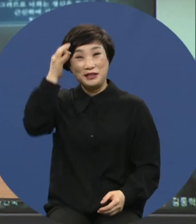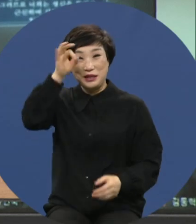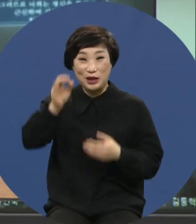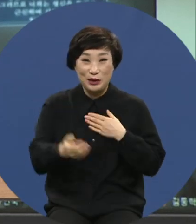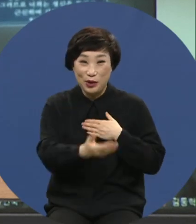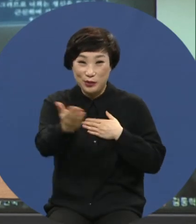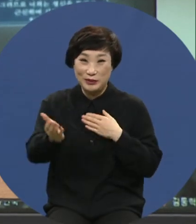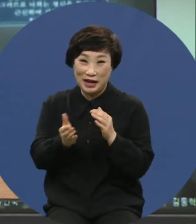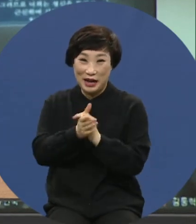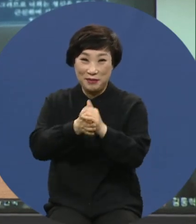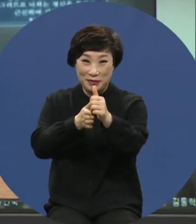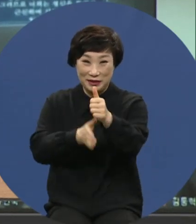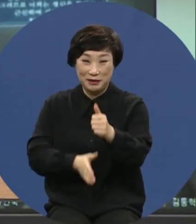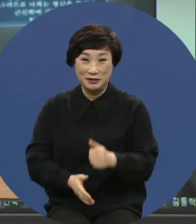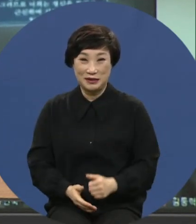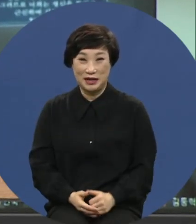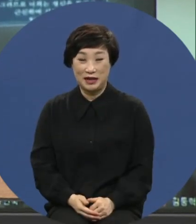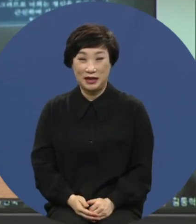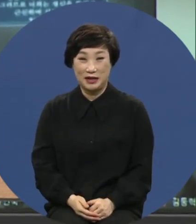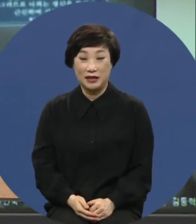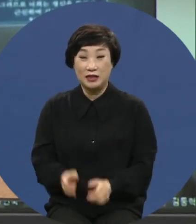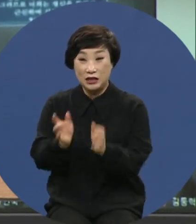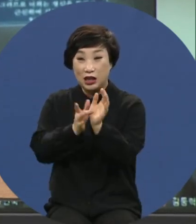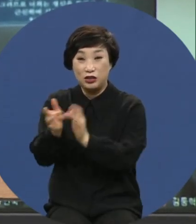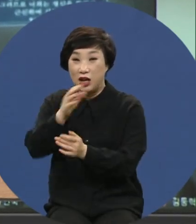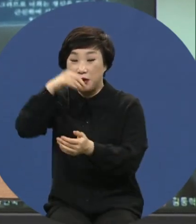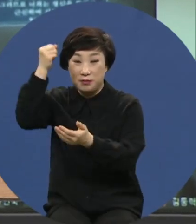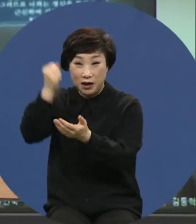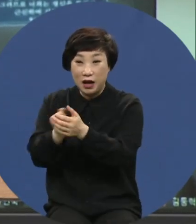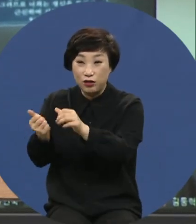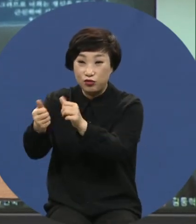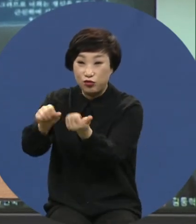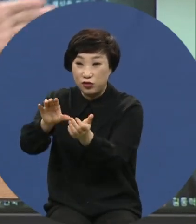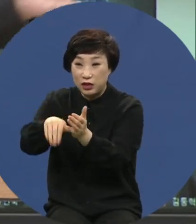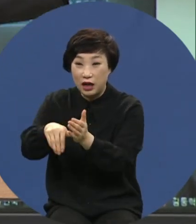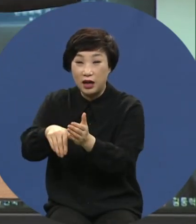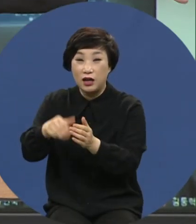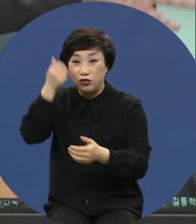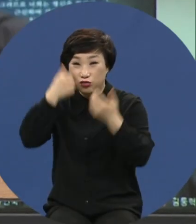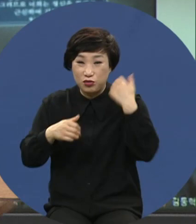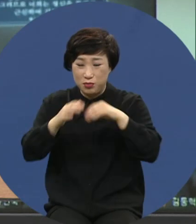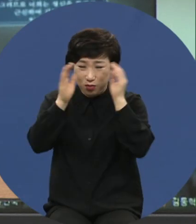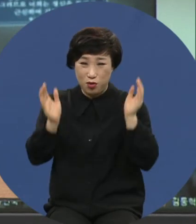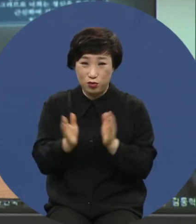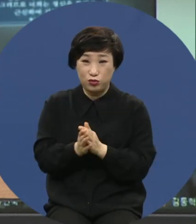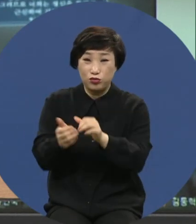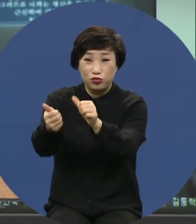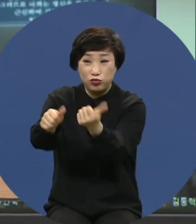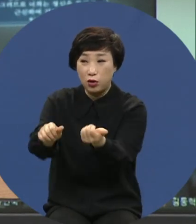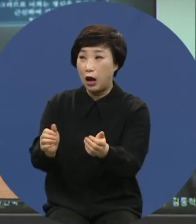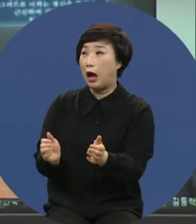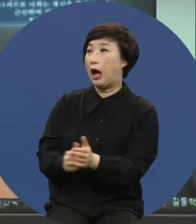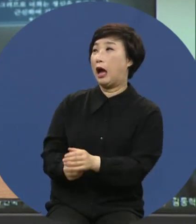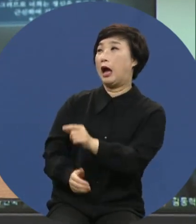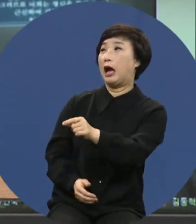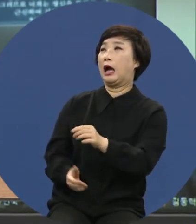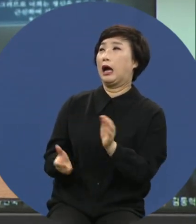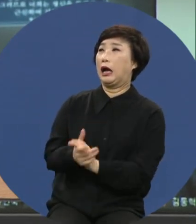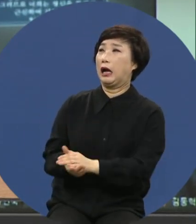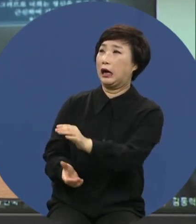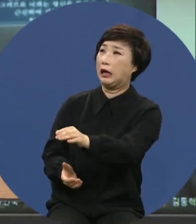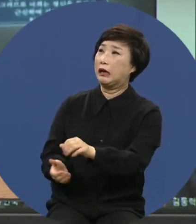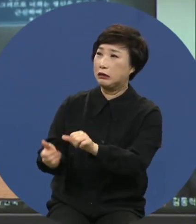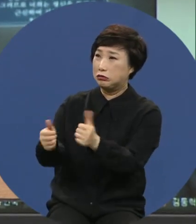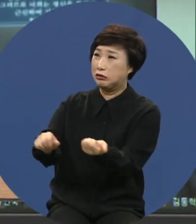인정하시면 아멘 합시다. 그가 십자가에 죽을 때 누구든지 죽음으로 끝났다,